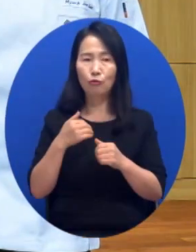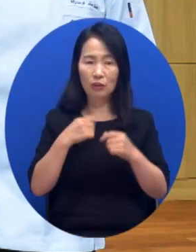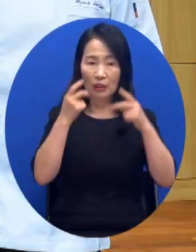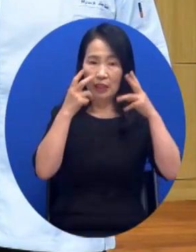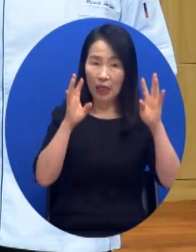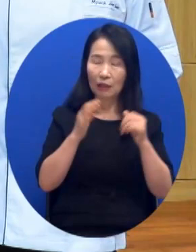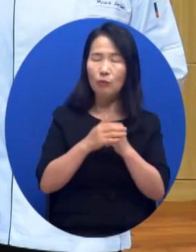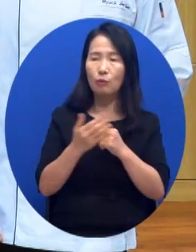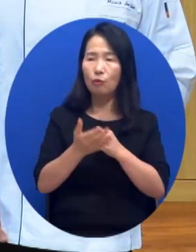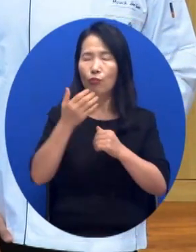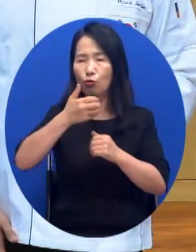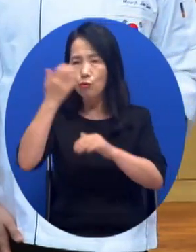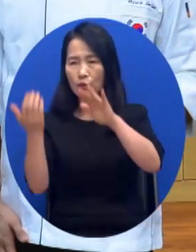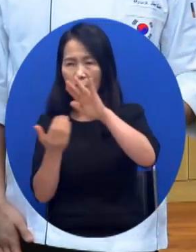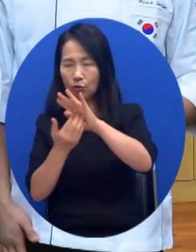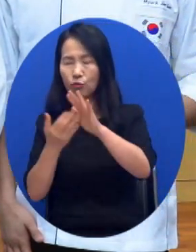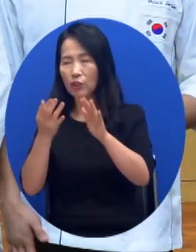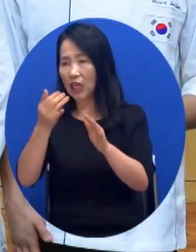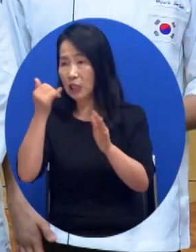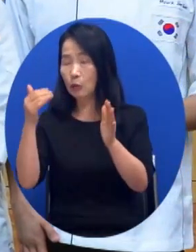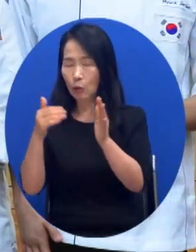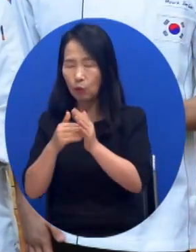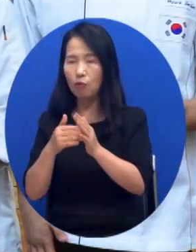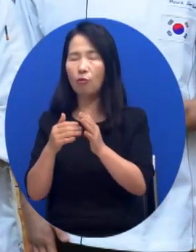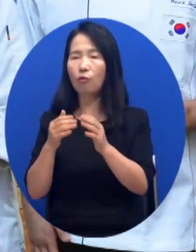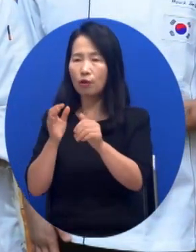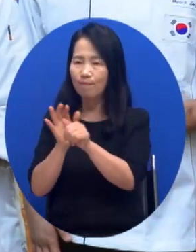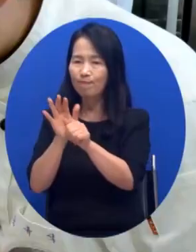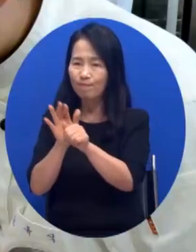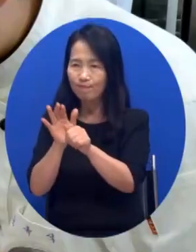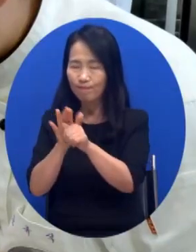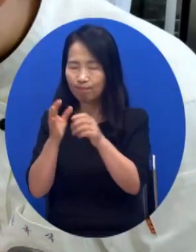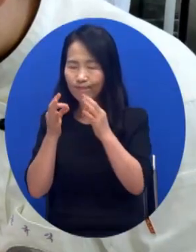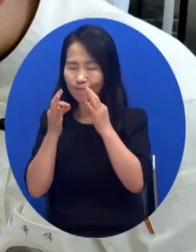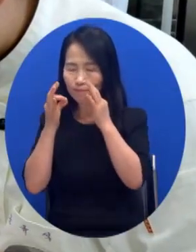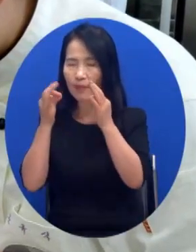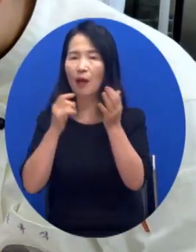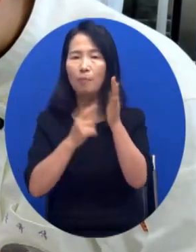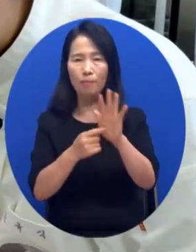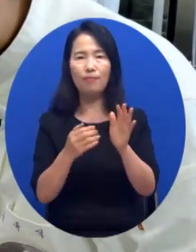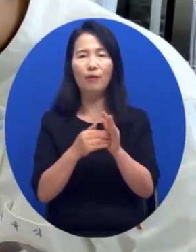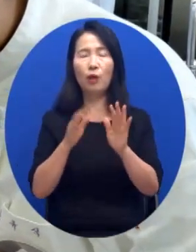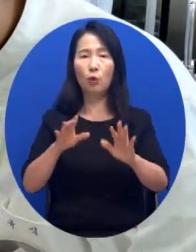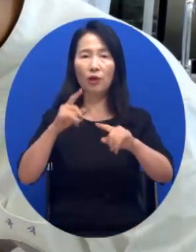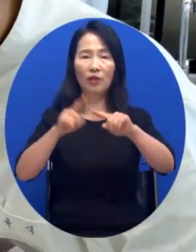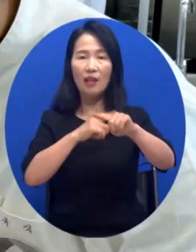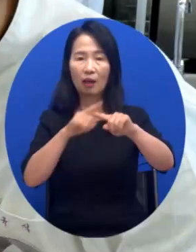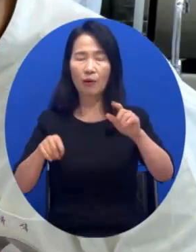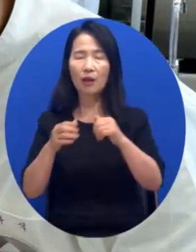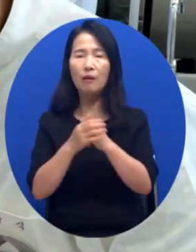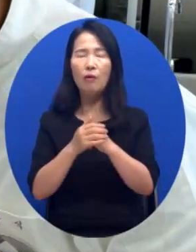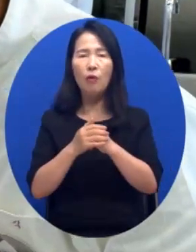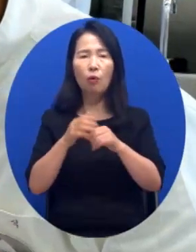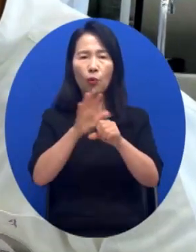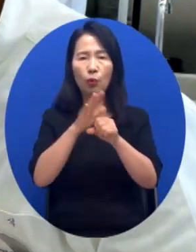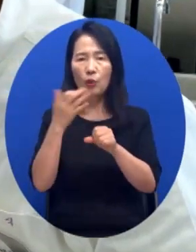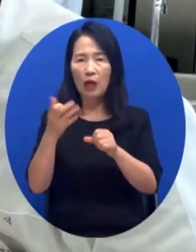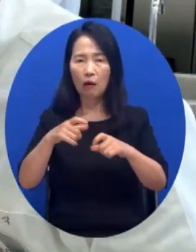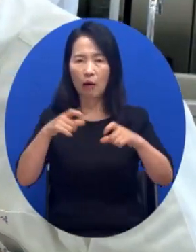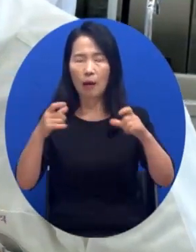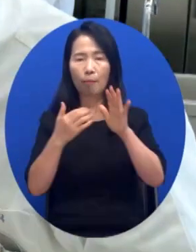다양한 방면에서 최선의 노력을 기울이겠다고 전했습니다. 한편 이번 대회는 코로나19 확산 방지를